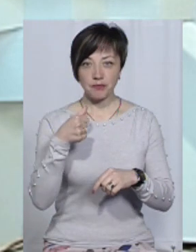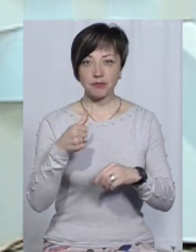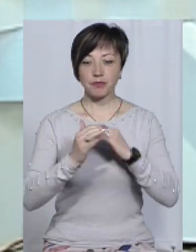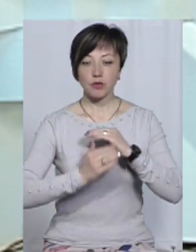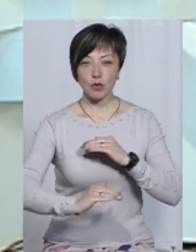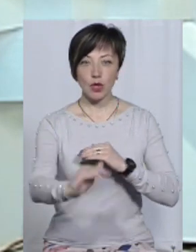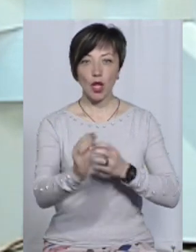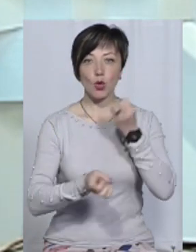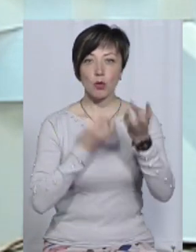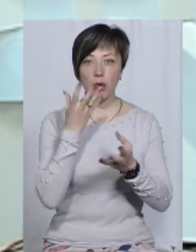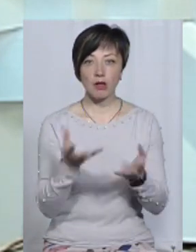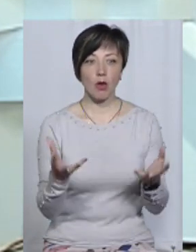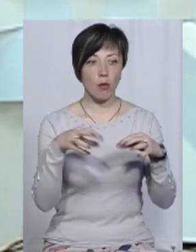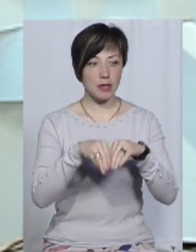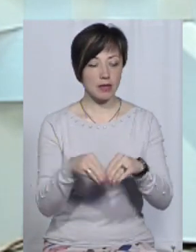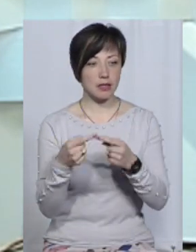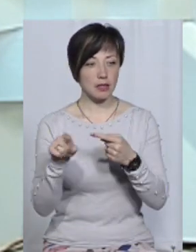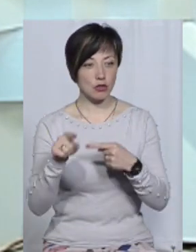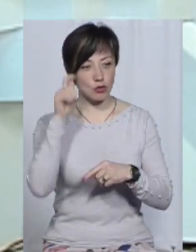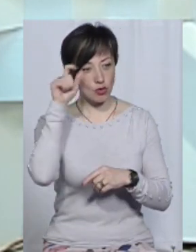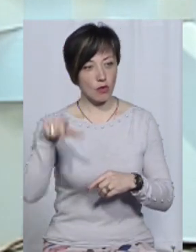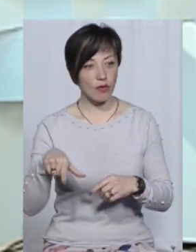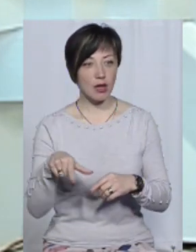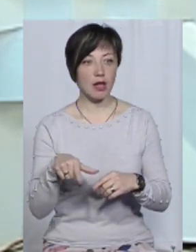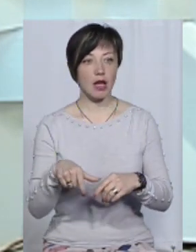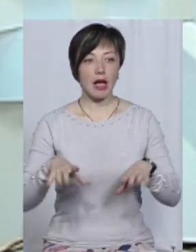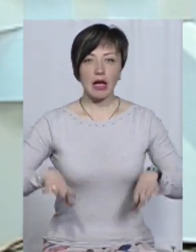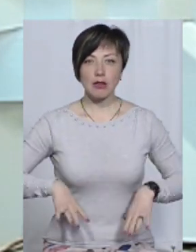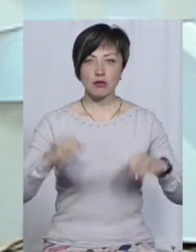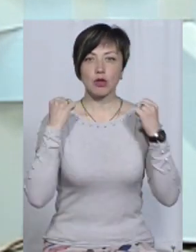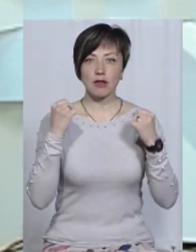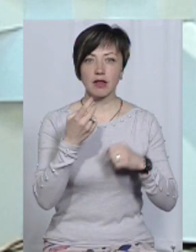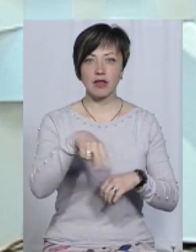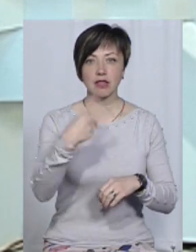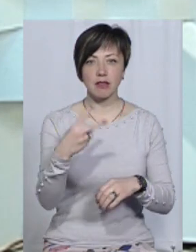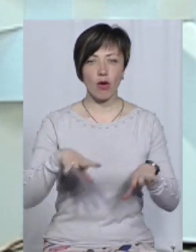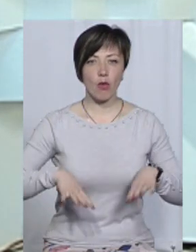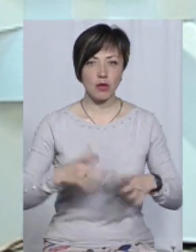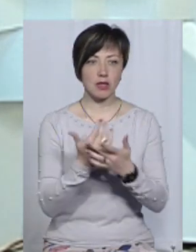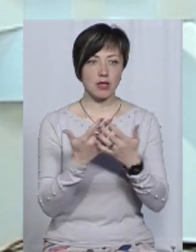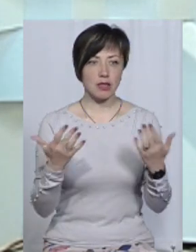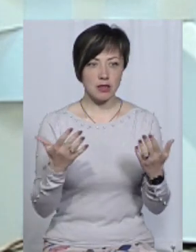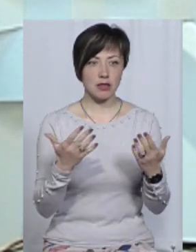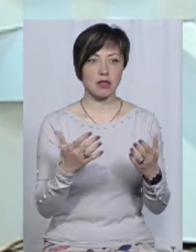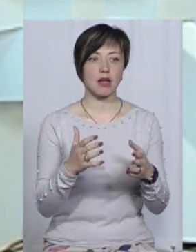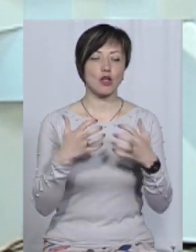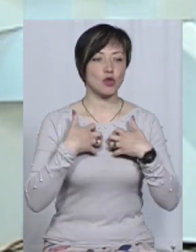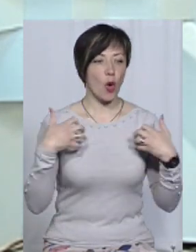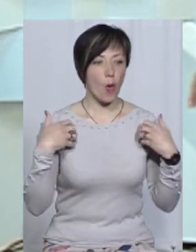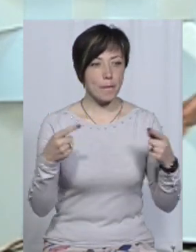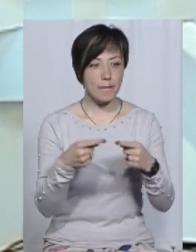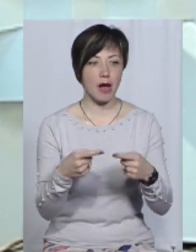Тюльпанів, фермер об'єднався з іншим чоловіком, в якого там кіноспортивний домашній, 22 коника, інтерактивний